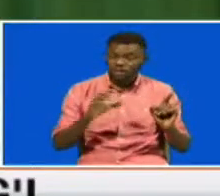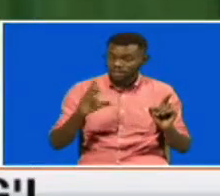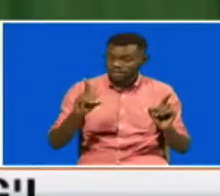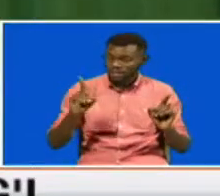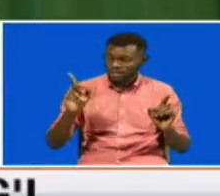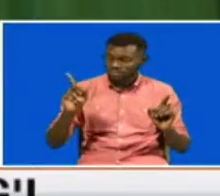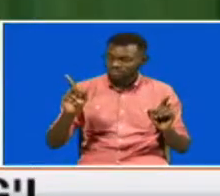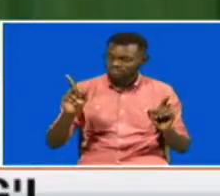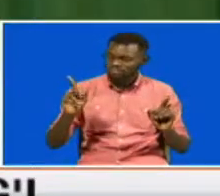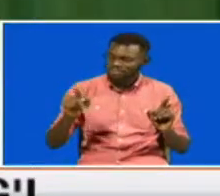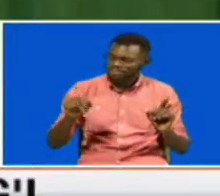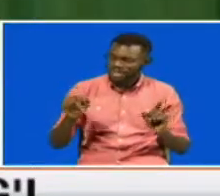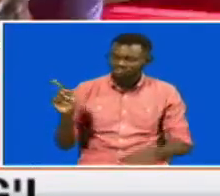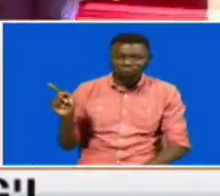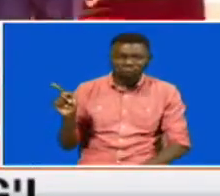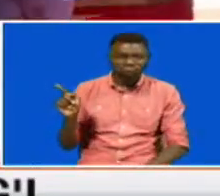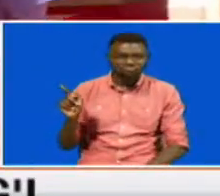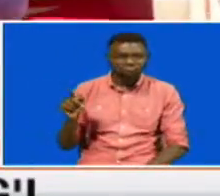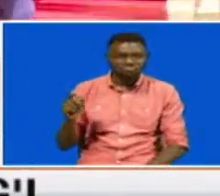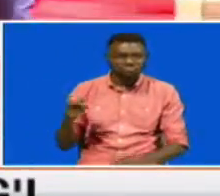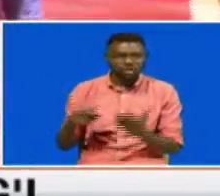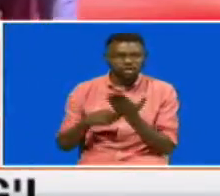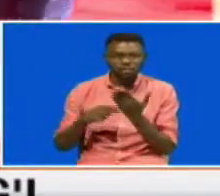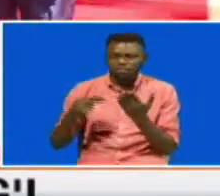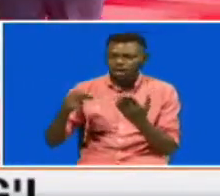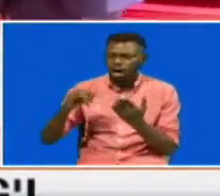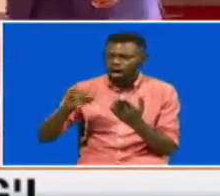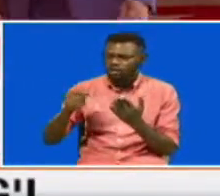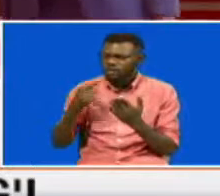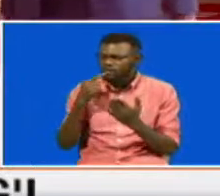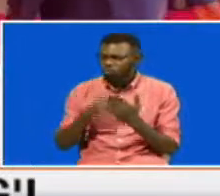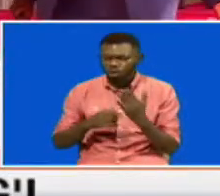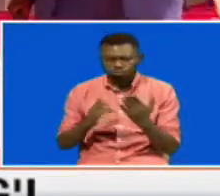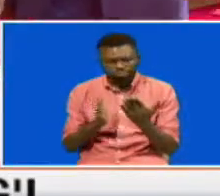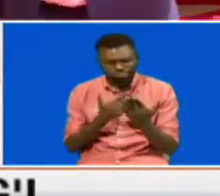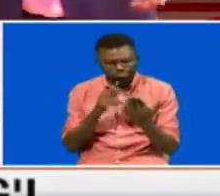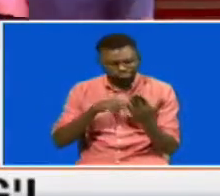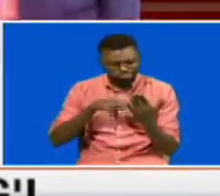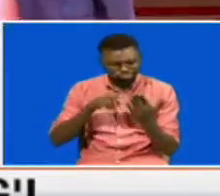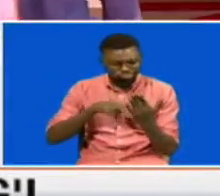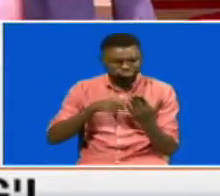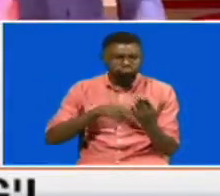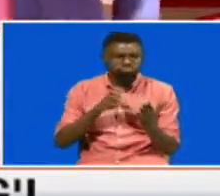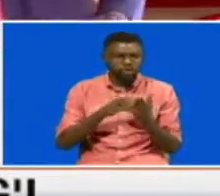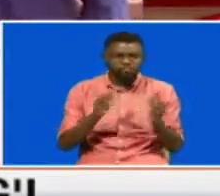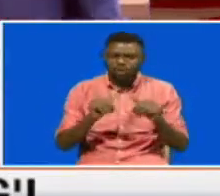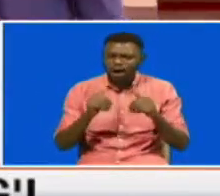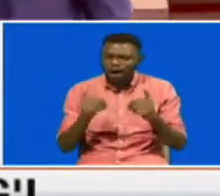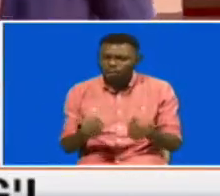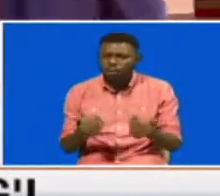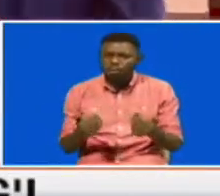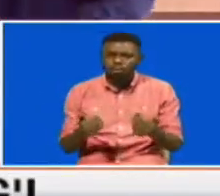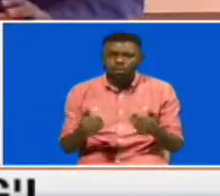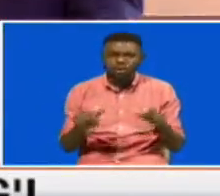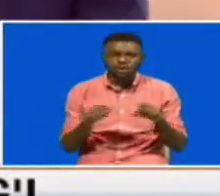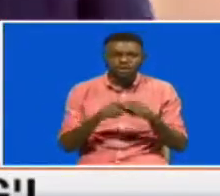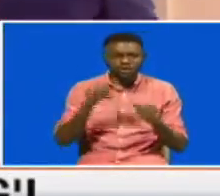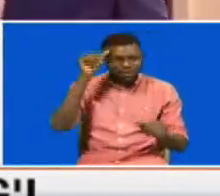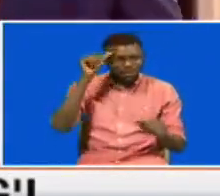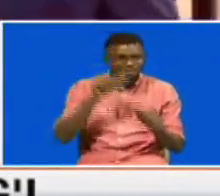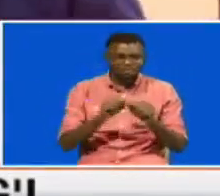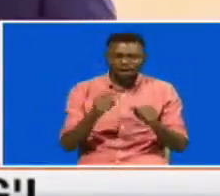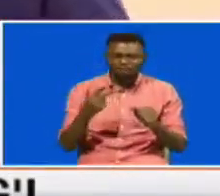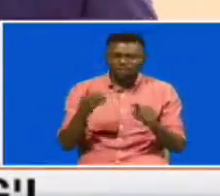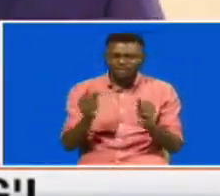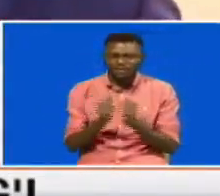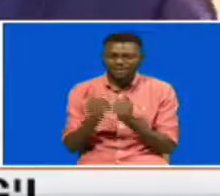wa mashtaka ya umma Nurdin Haji amesema kwanza atadurusu mashtaka hayo kwa kuzingatia mwongozo uliowekwa mwaka